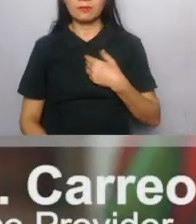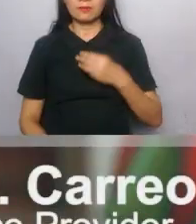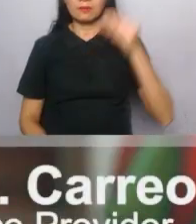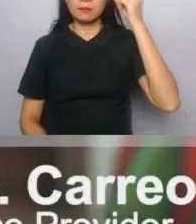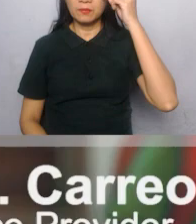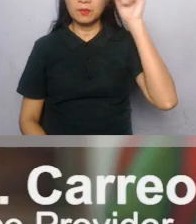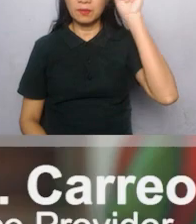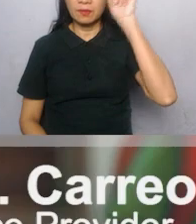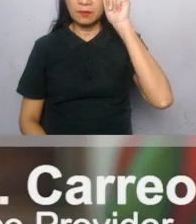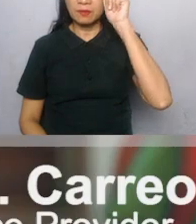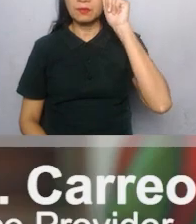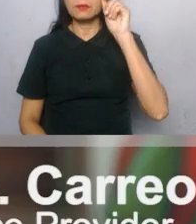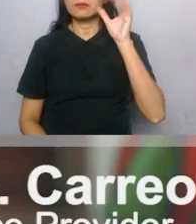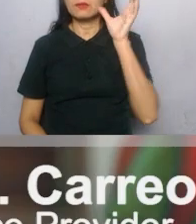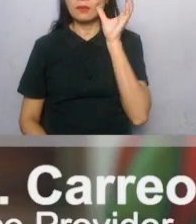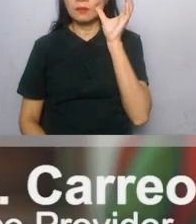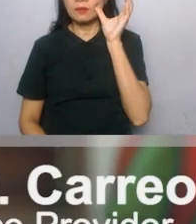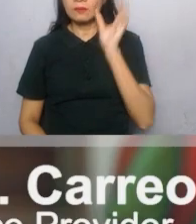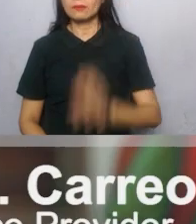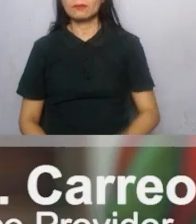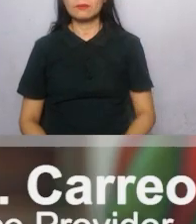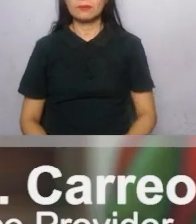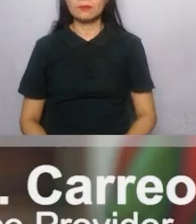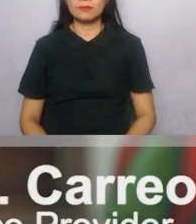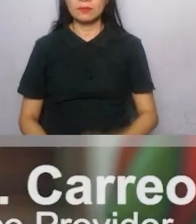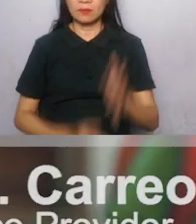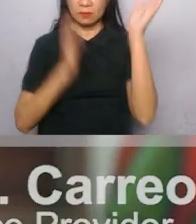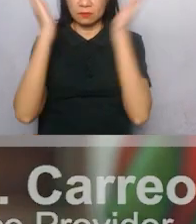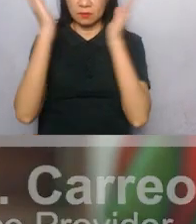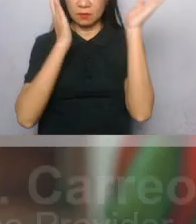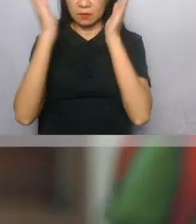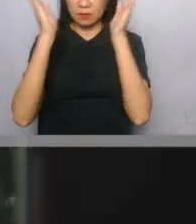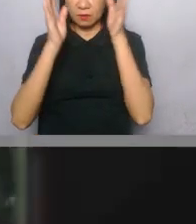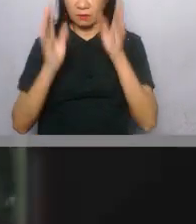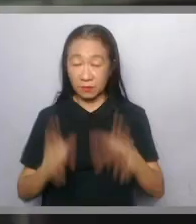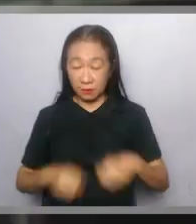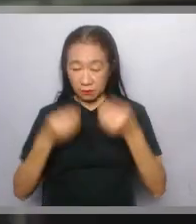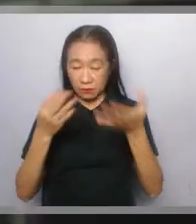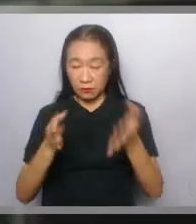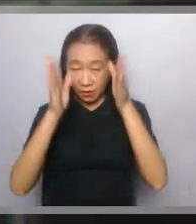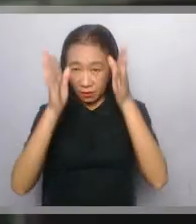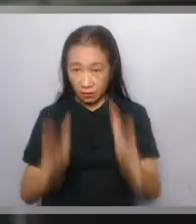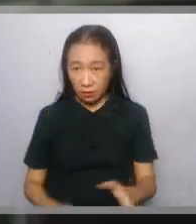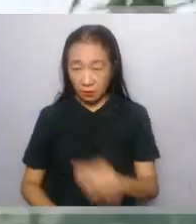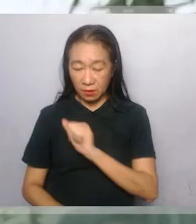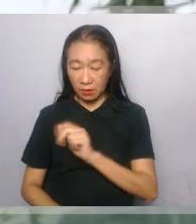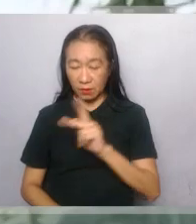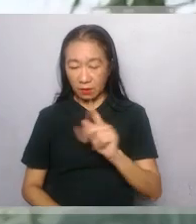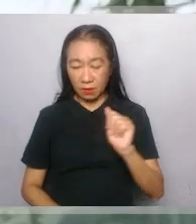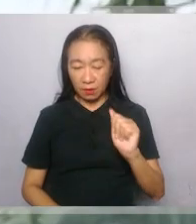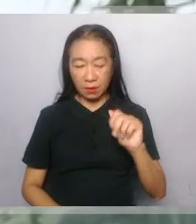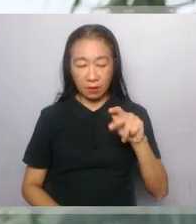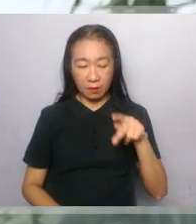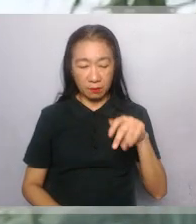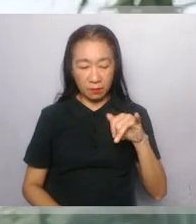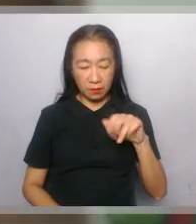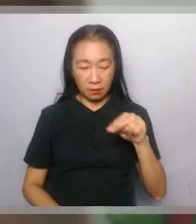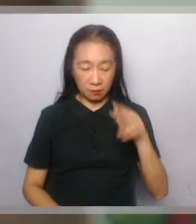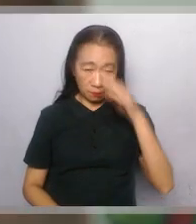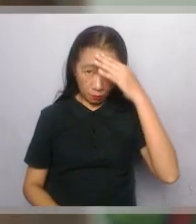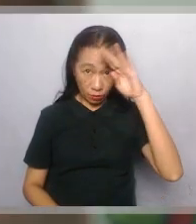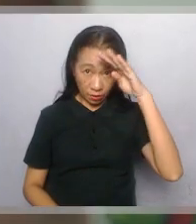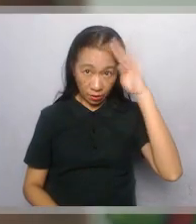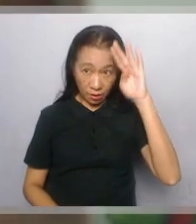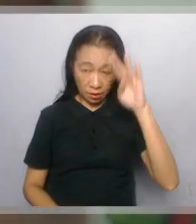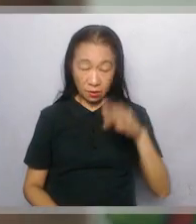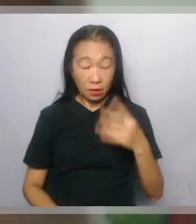Ako po si Mary Ann Quintero Carreon. I'm a service provider po ng AKAPIN Bulacan. Nakita ko po si